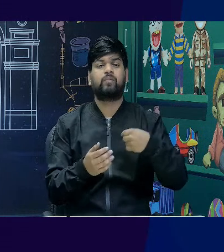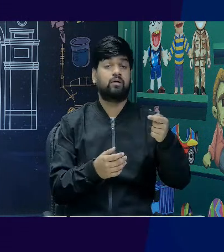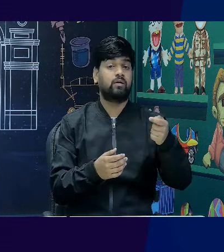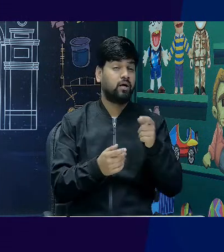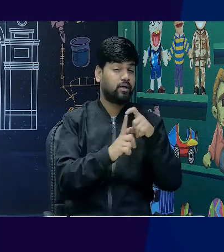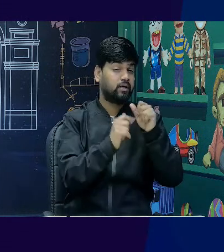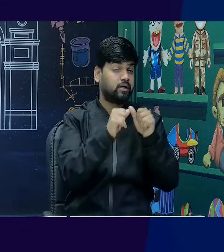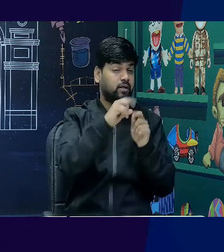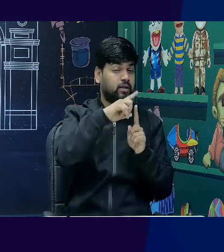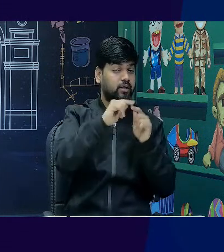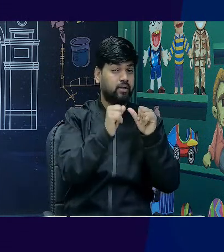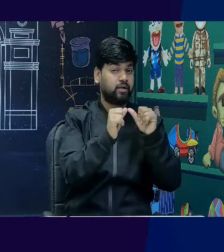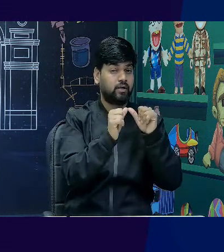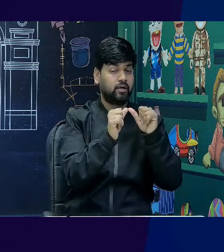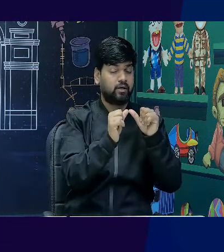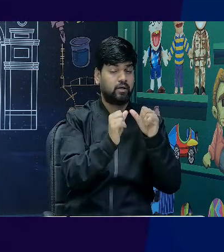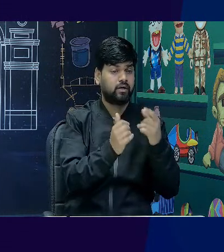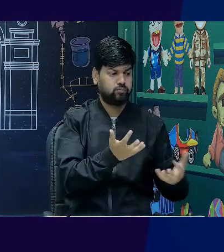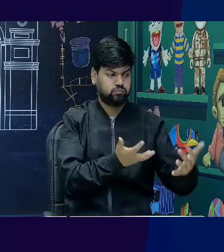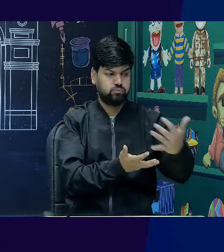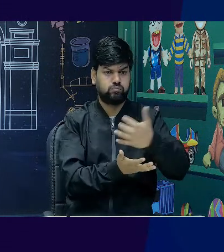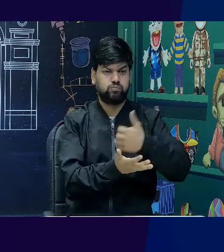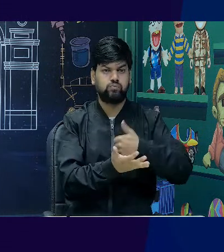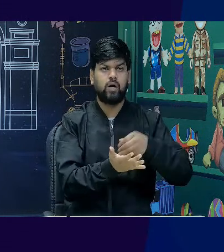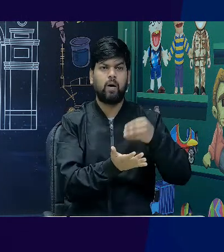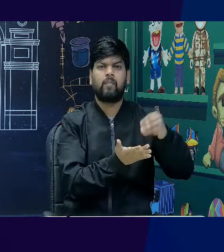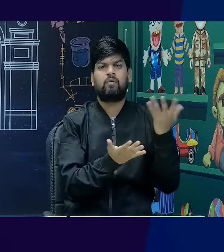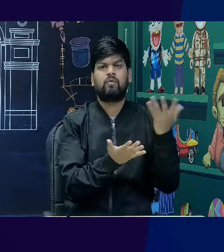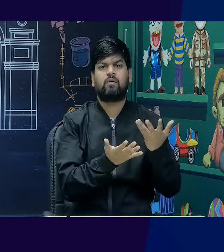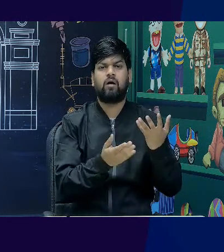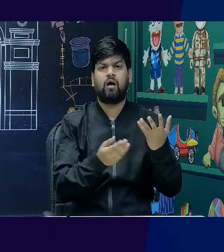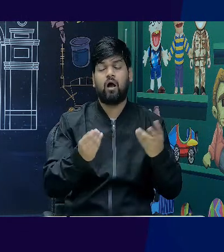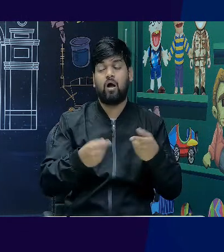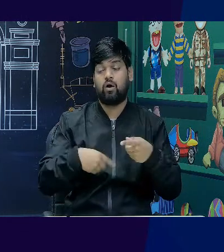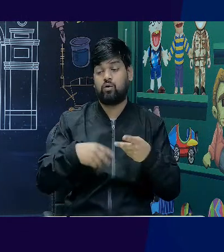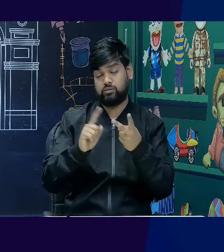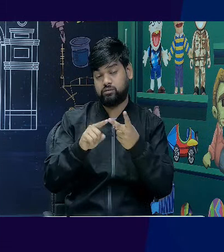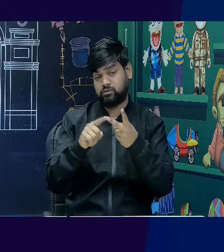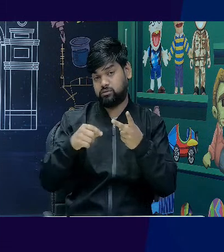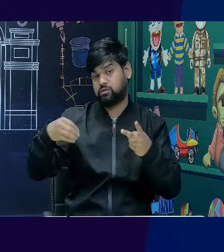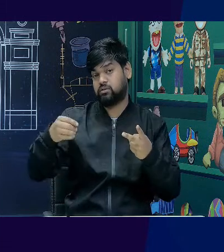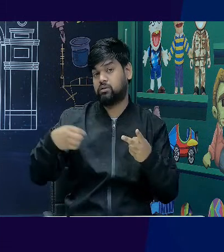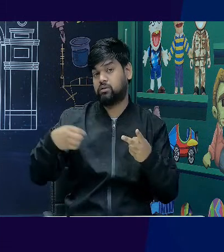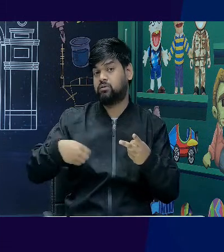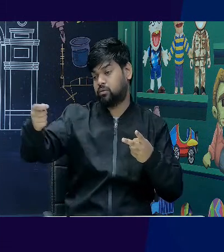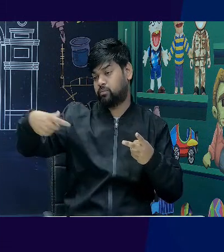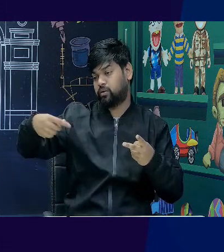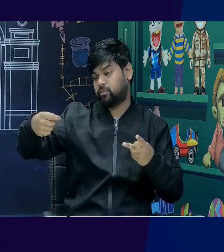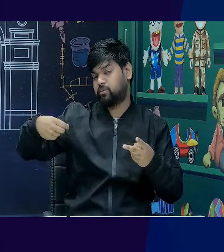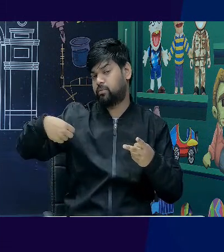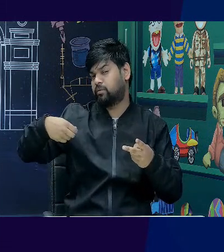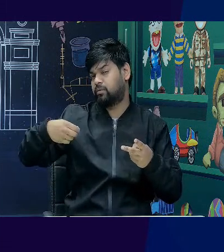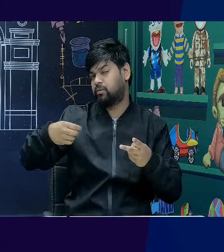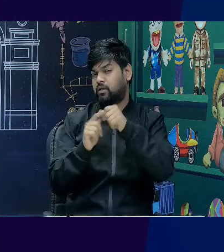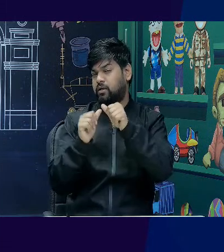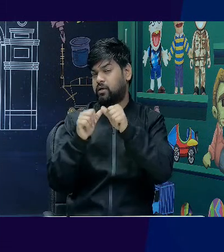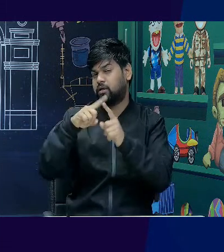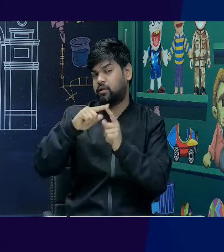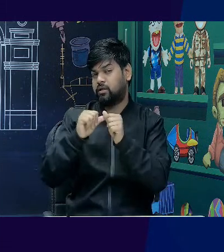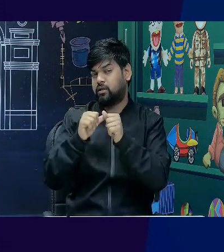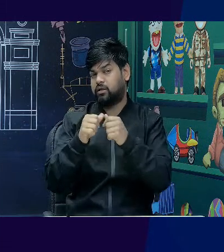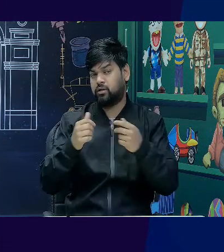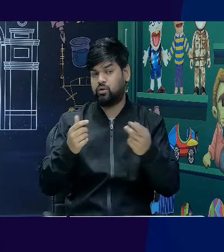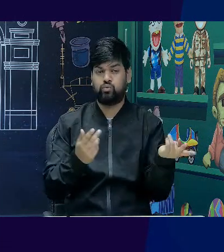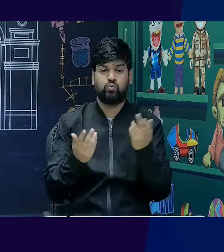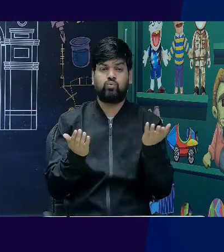your total expenditure minus your total receipts. So that means आपके fiscal deficit में revenue deficit कहीं ना